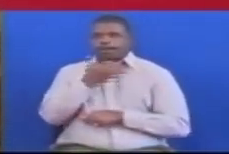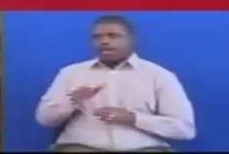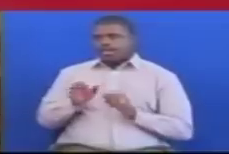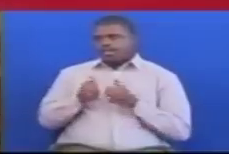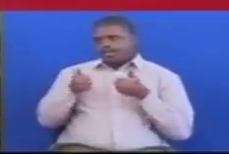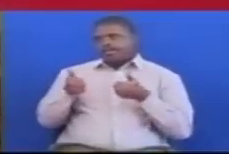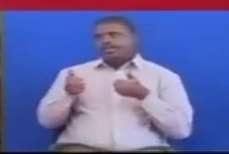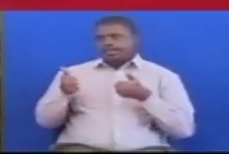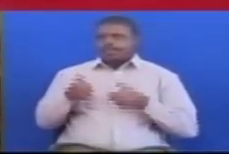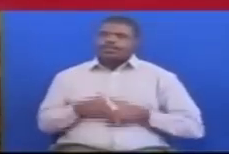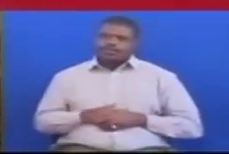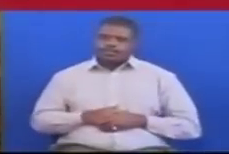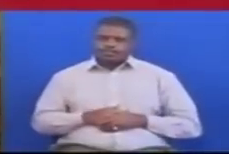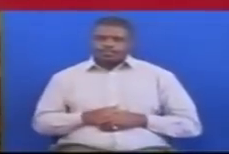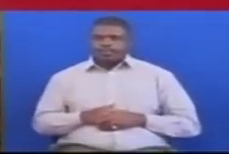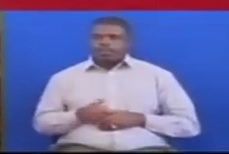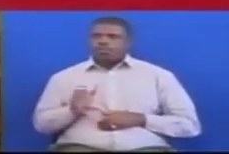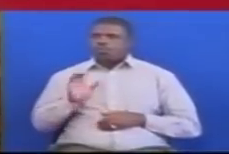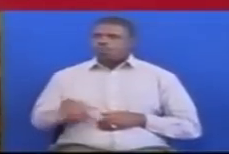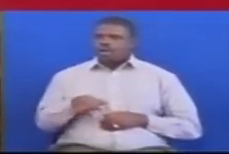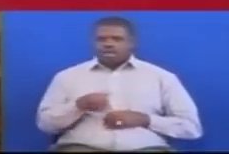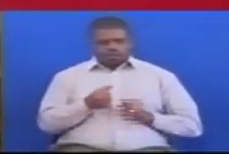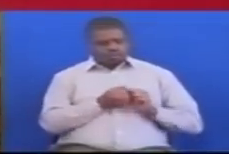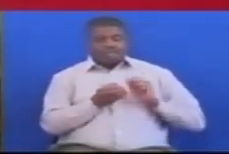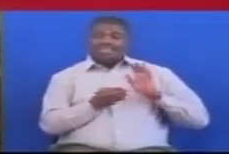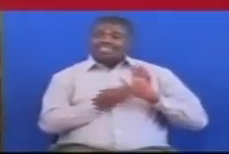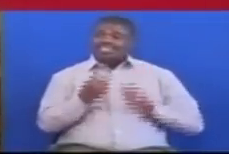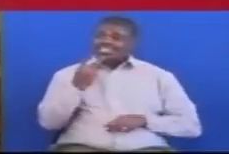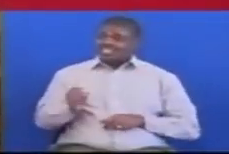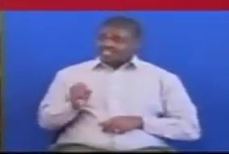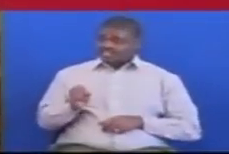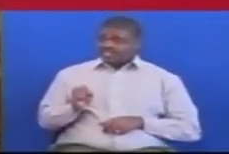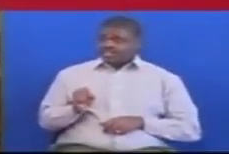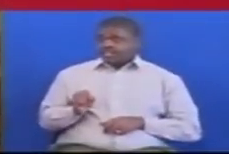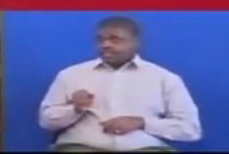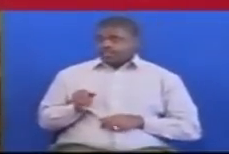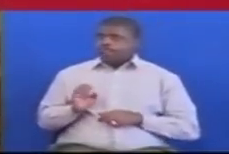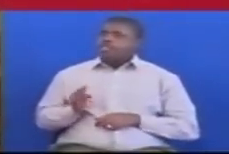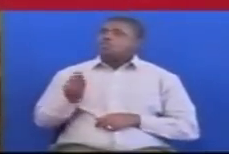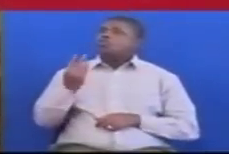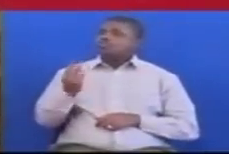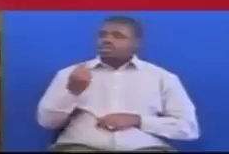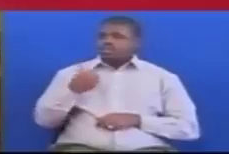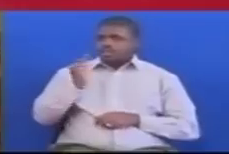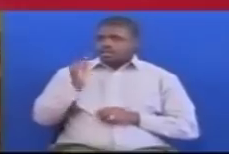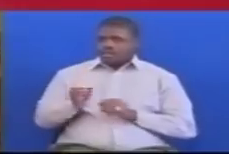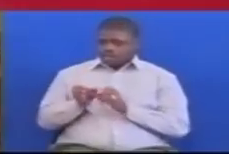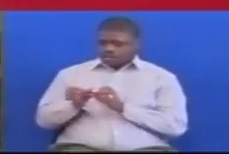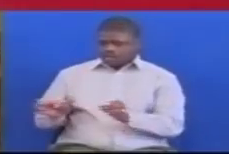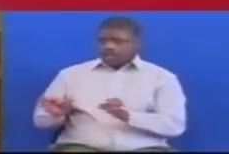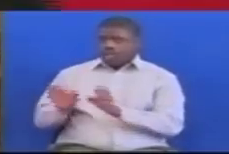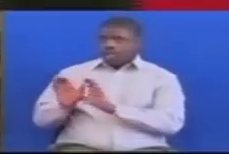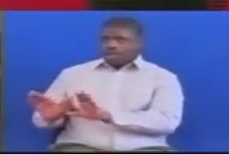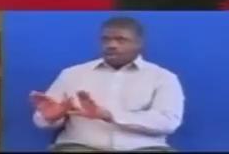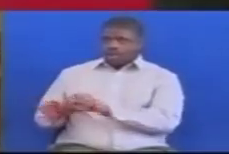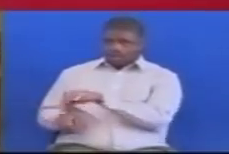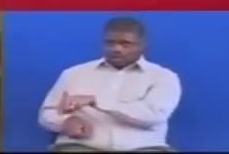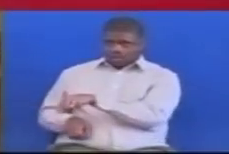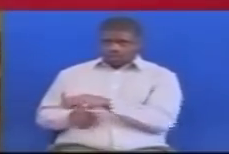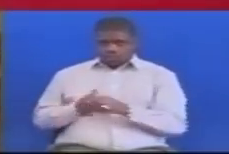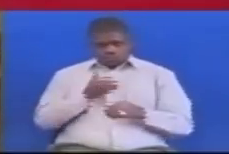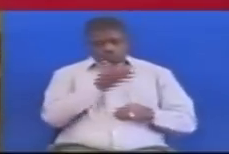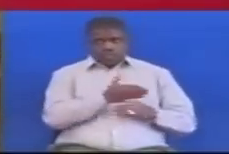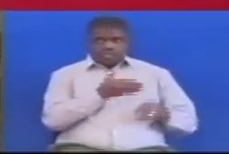Katika mwaka wa fedha 2019-20 serikali imetenga shilingi bilioni 2 kwa ajili ya ujenzi